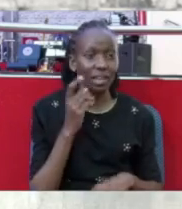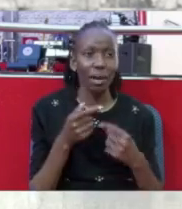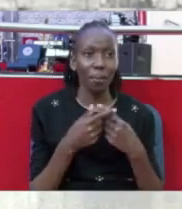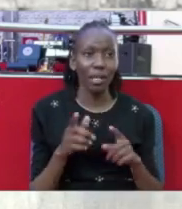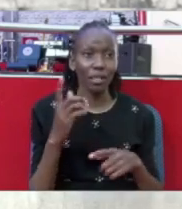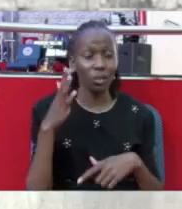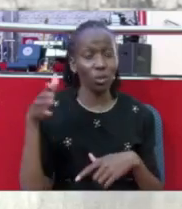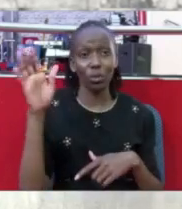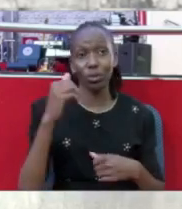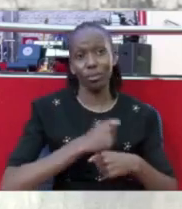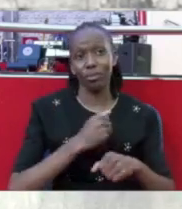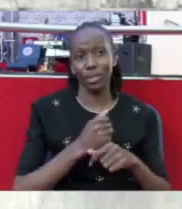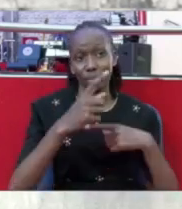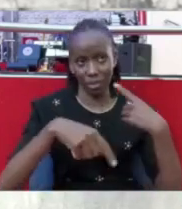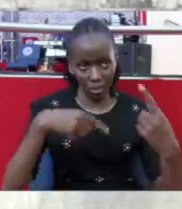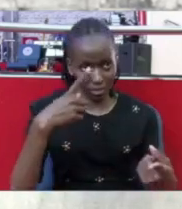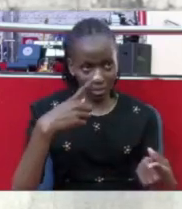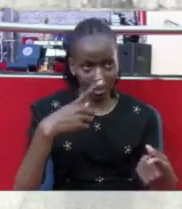alimnawirisha.